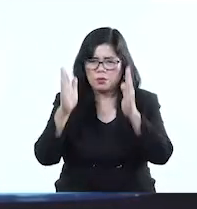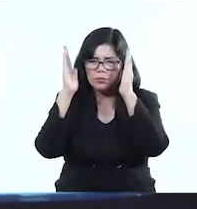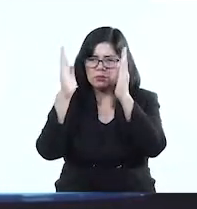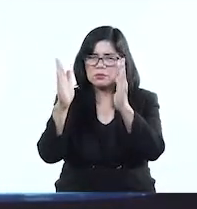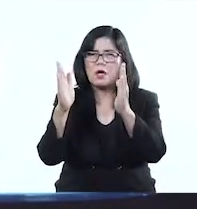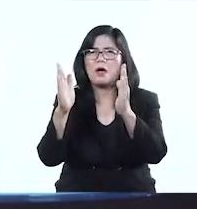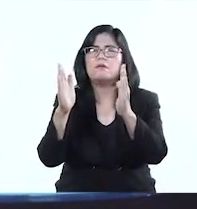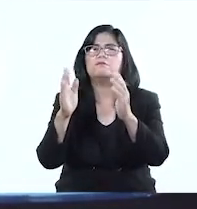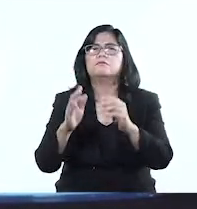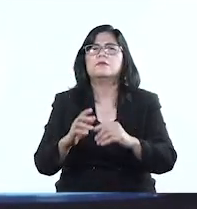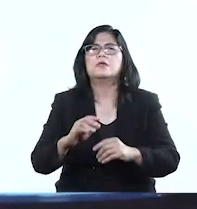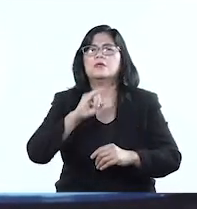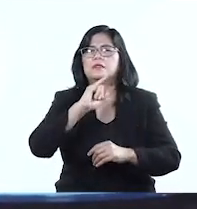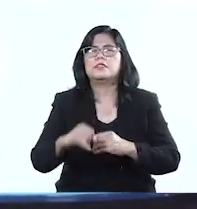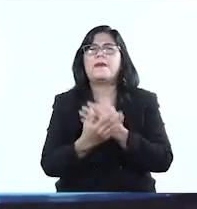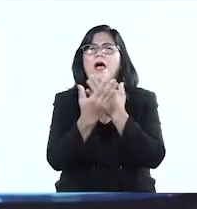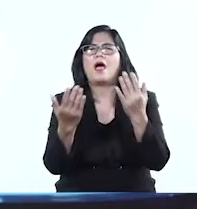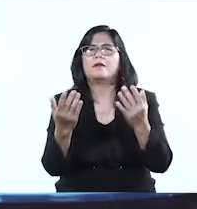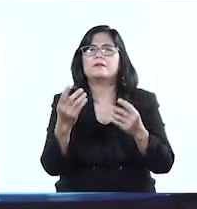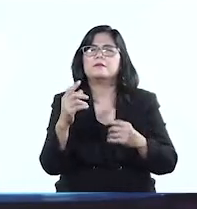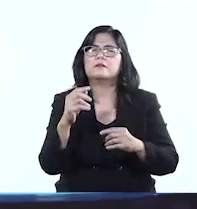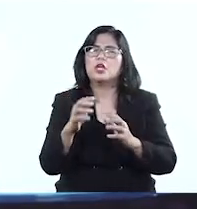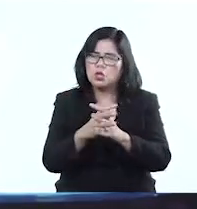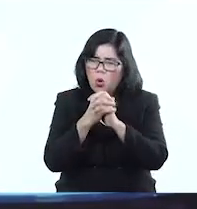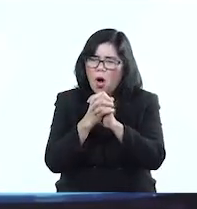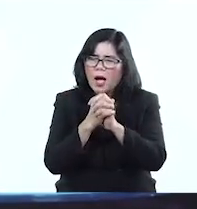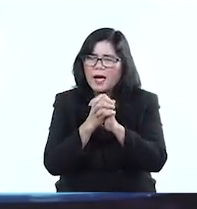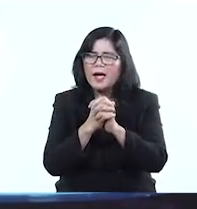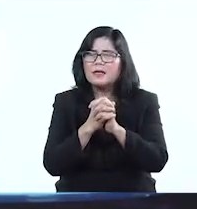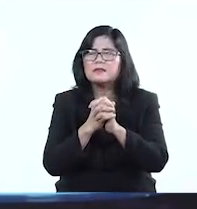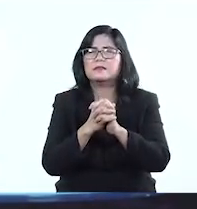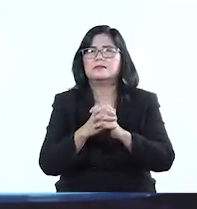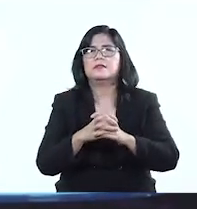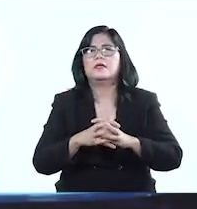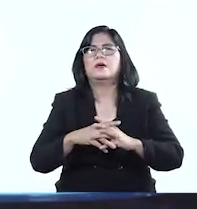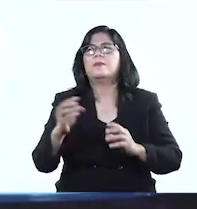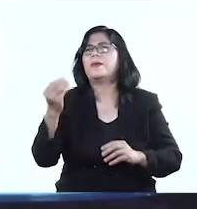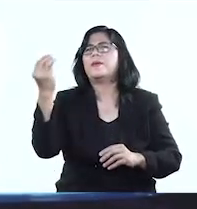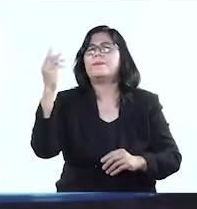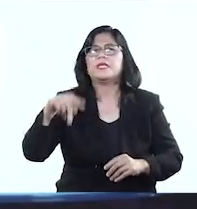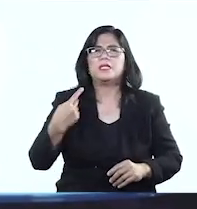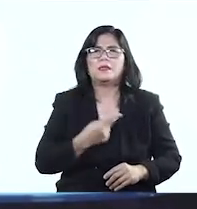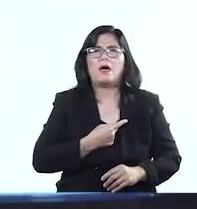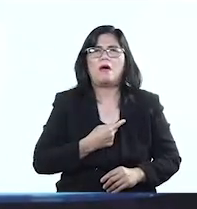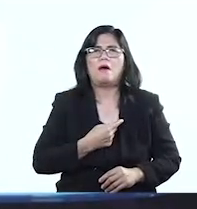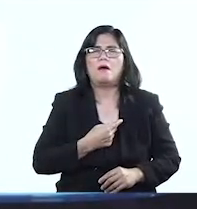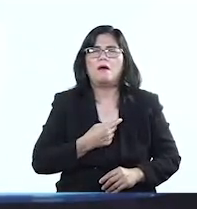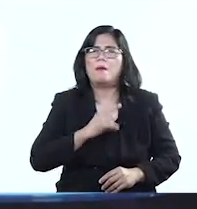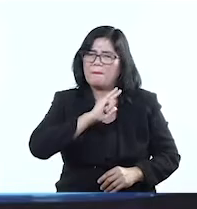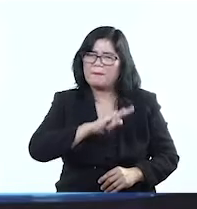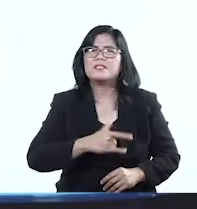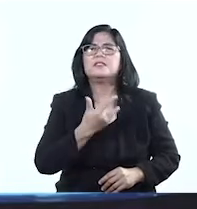dari setiap jemaat Tuhan yang beribadah bersama kita doakan pemimpin kita kita berdoa untuk bahwa presiden kita